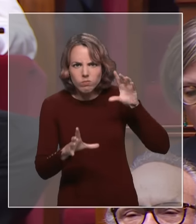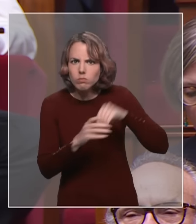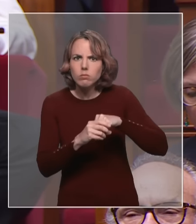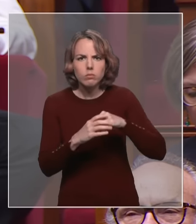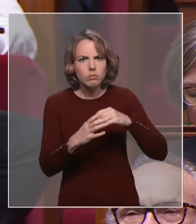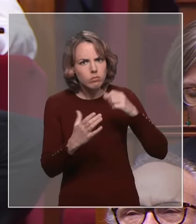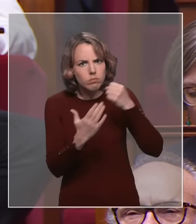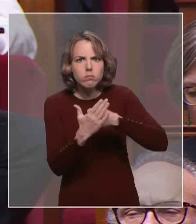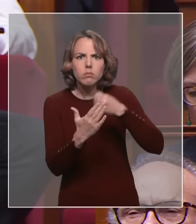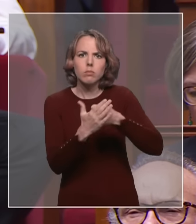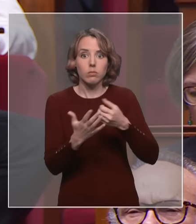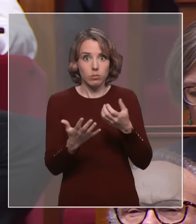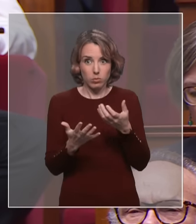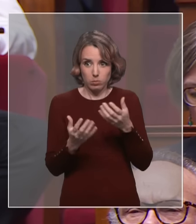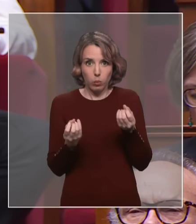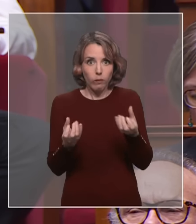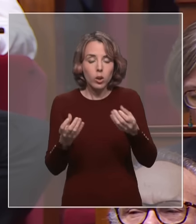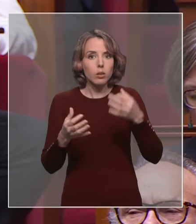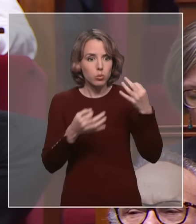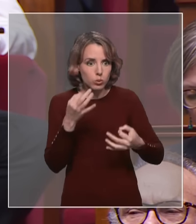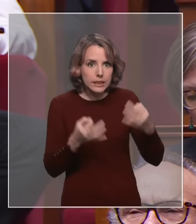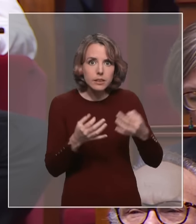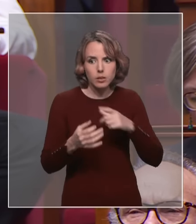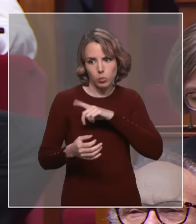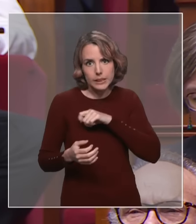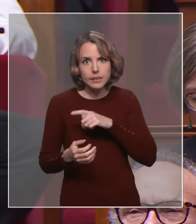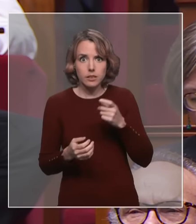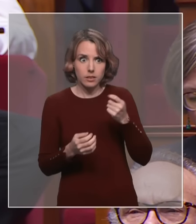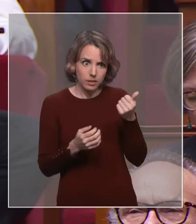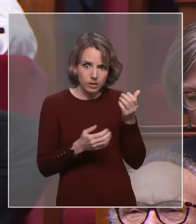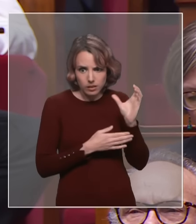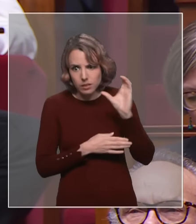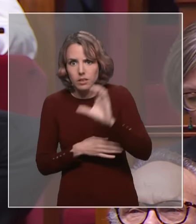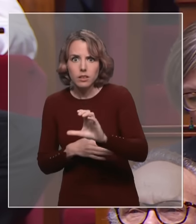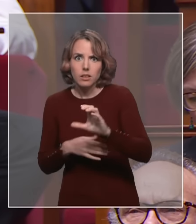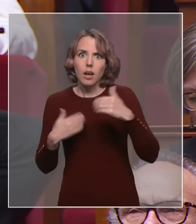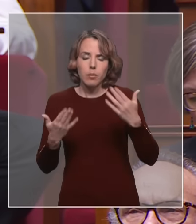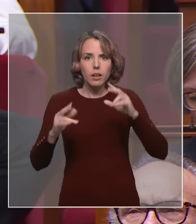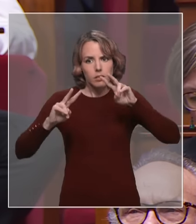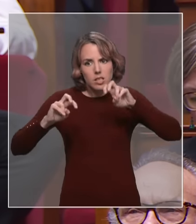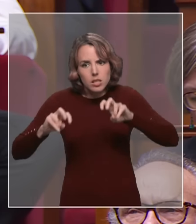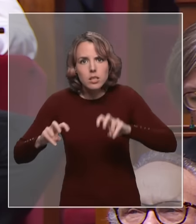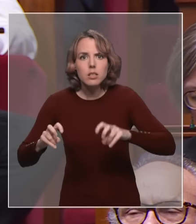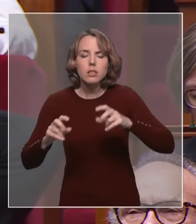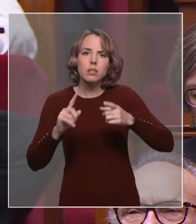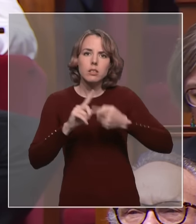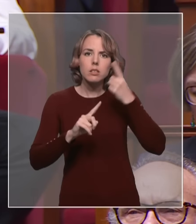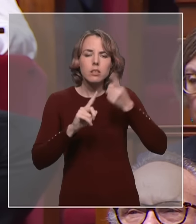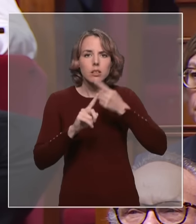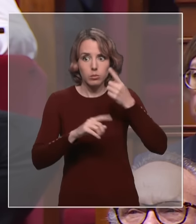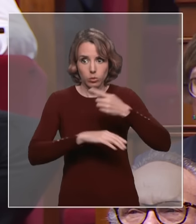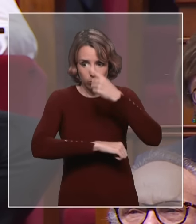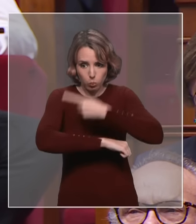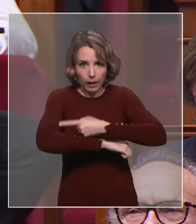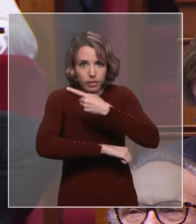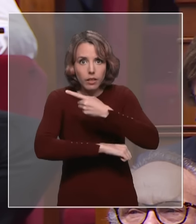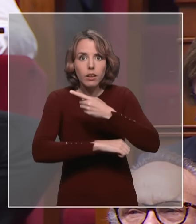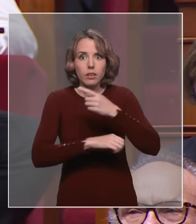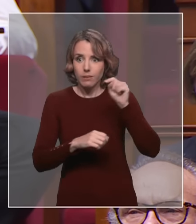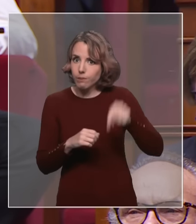la police, pour la justice, pour mener les enquêtes spécialisées, pour les douanes, pour toucher réellement les narcotrafiquants